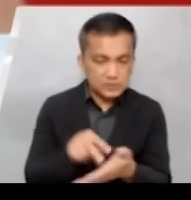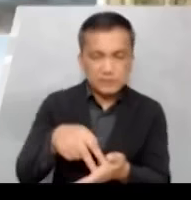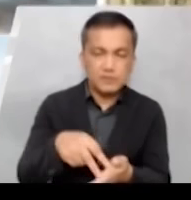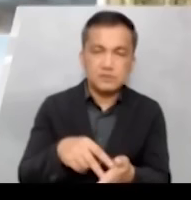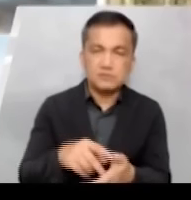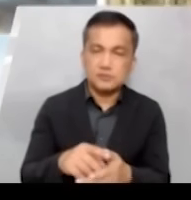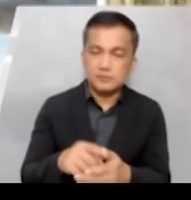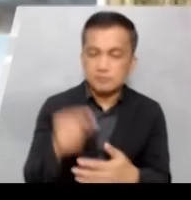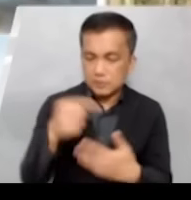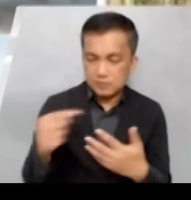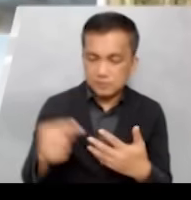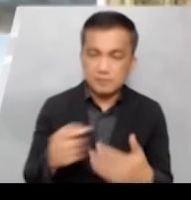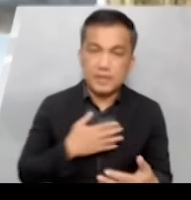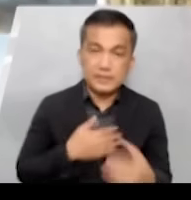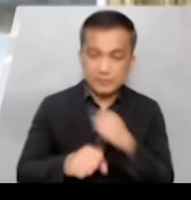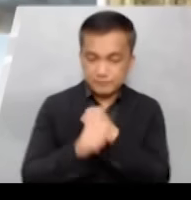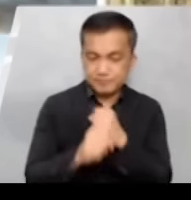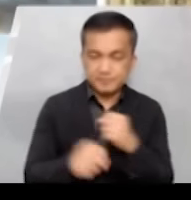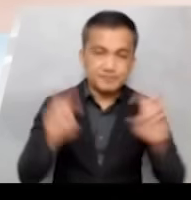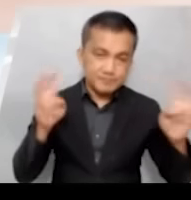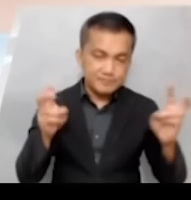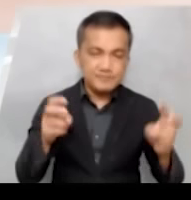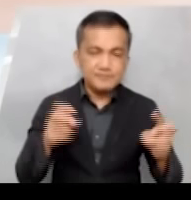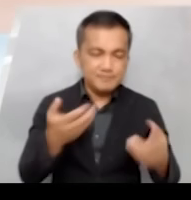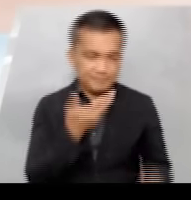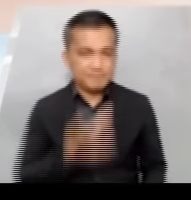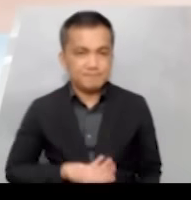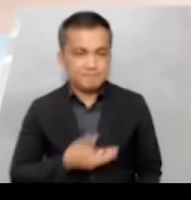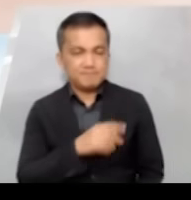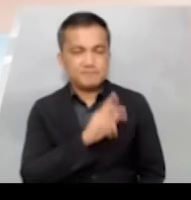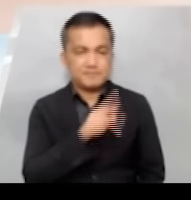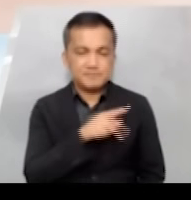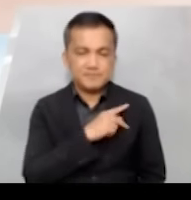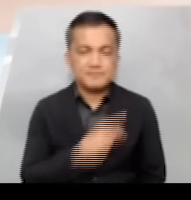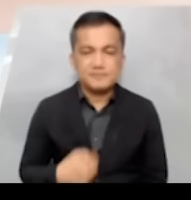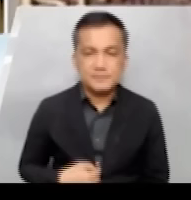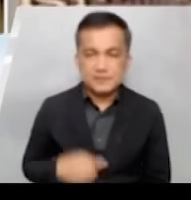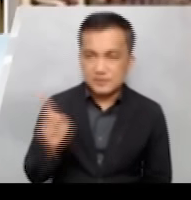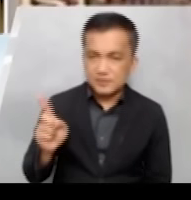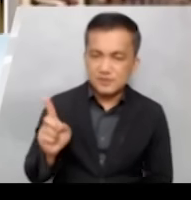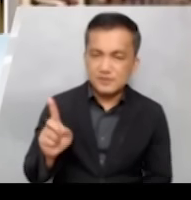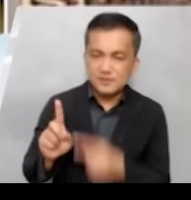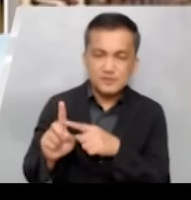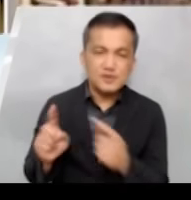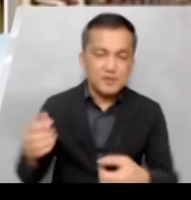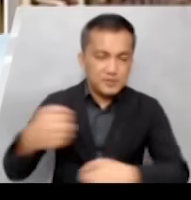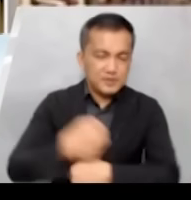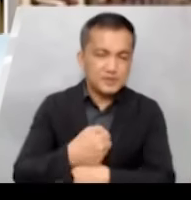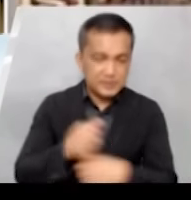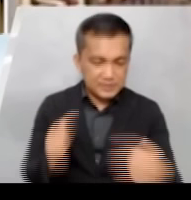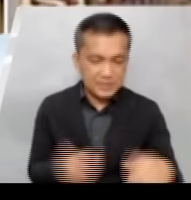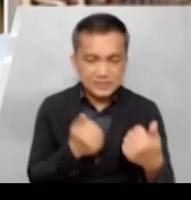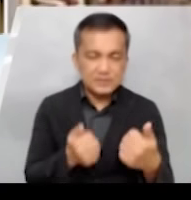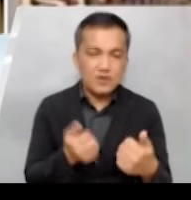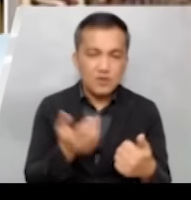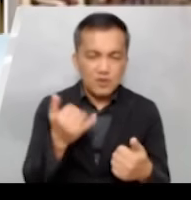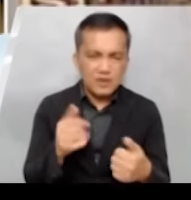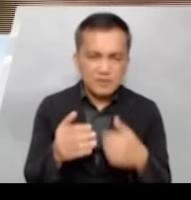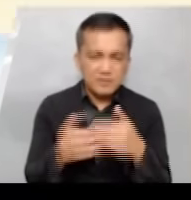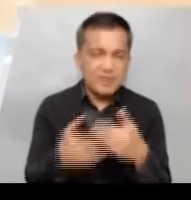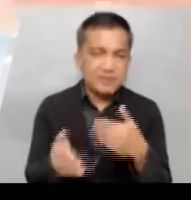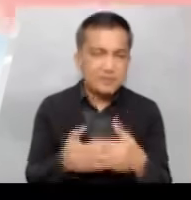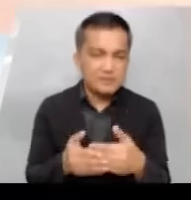person. Naging biroan tuloy sa mga comments, Julian embraced this challenge dahil malapit na raw siyang